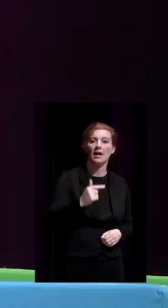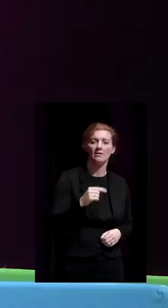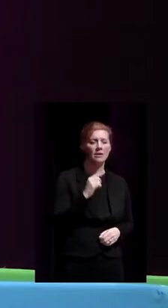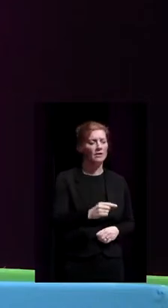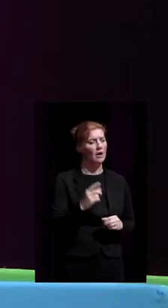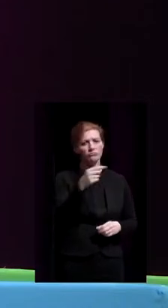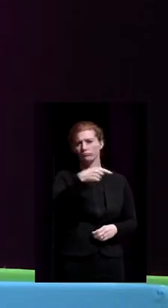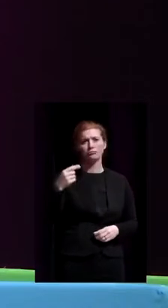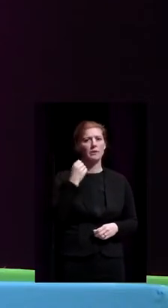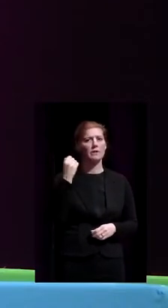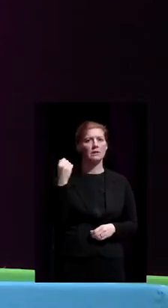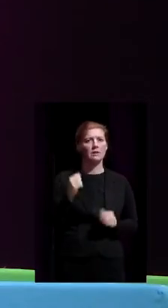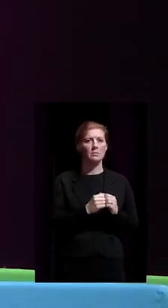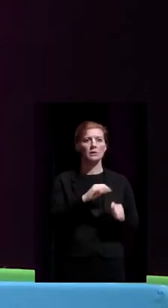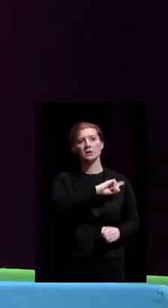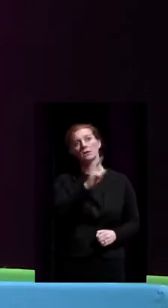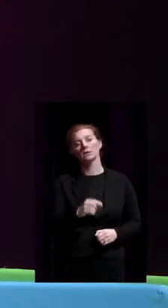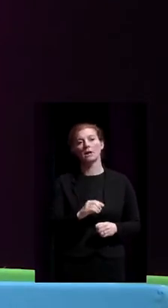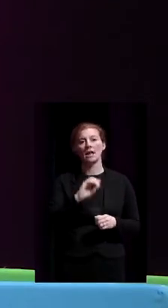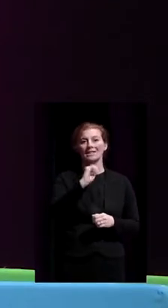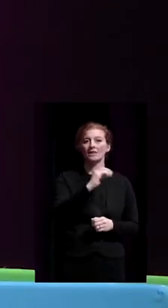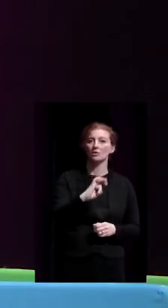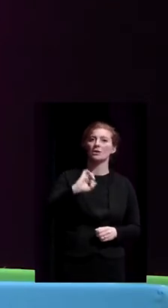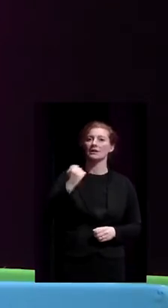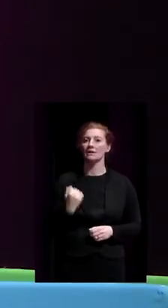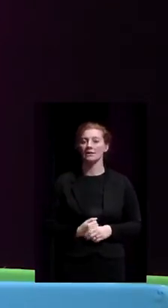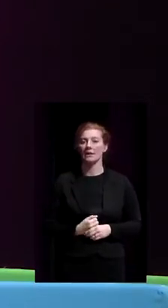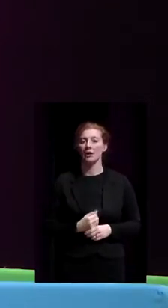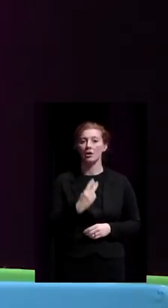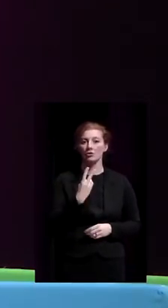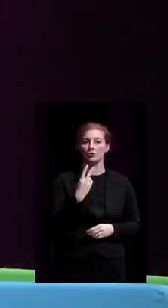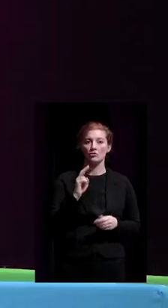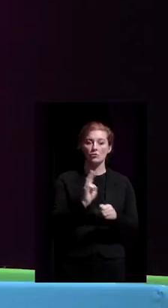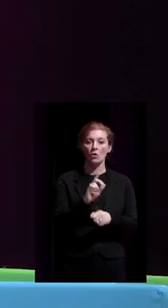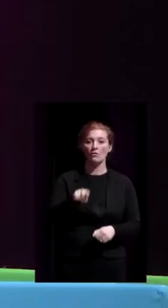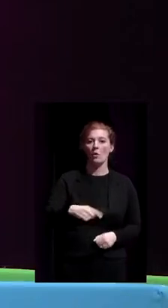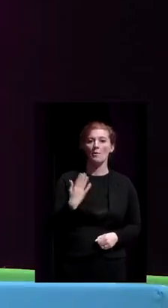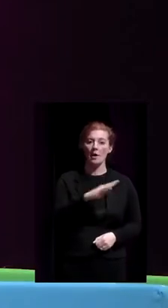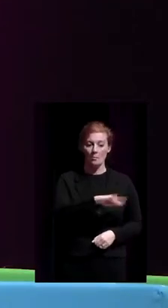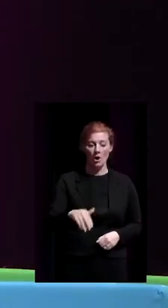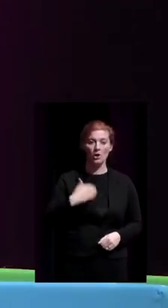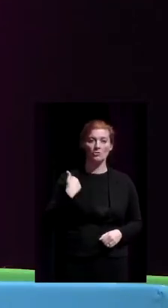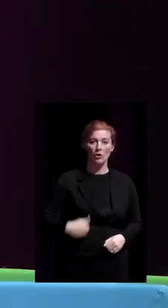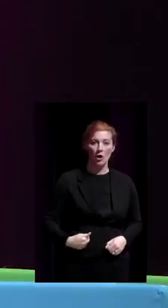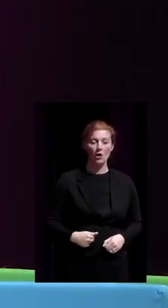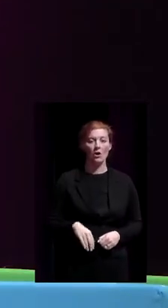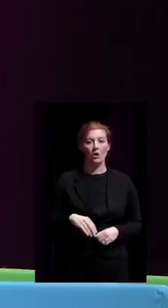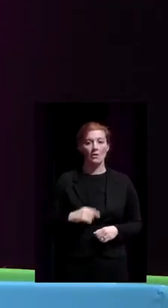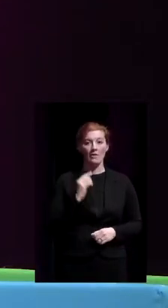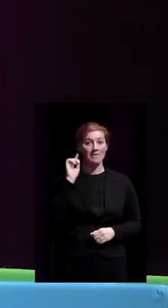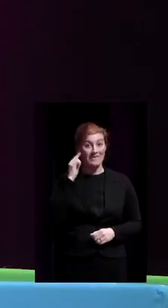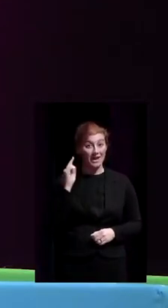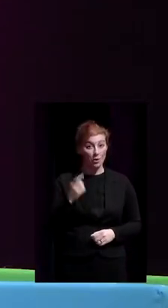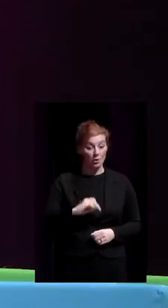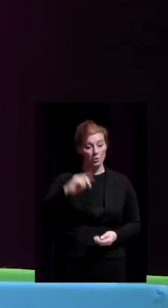Men sen 1990 när 12,5 miljoner barn dog varje år är vi idag nere till